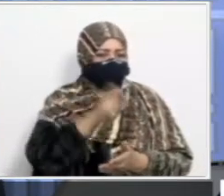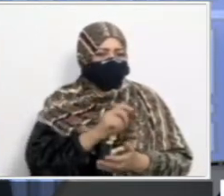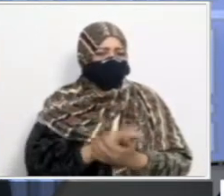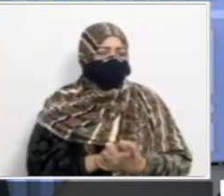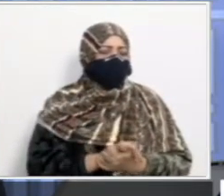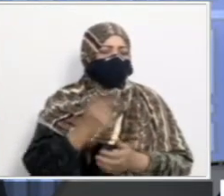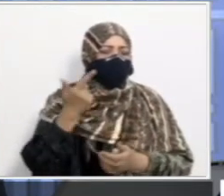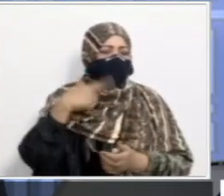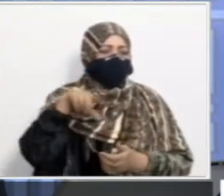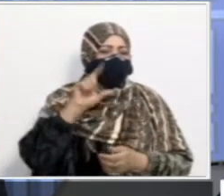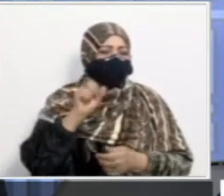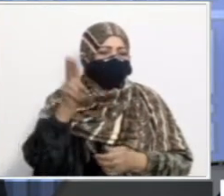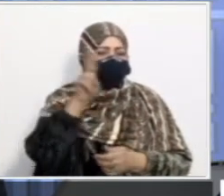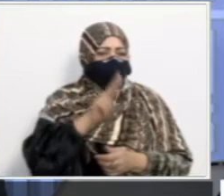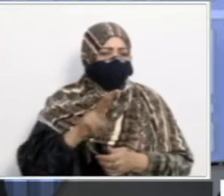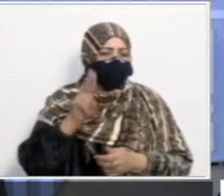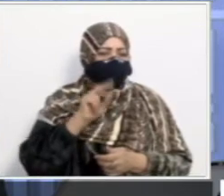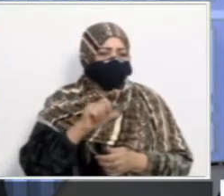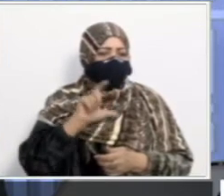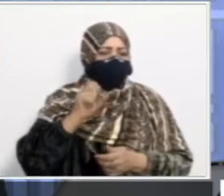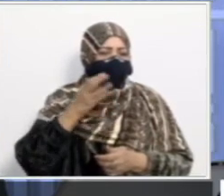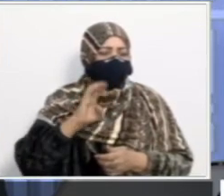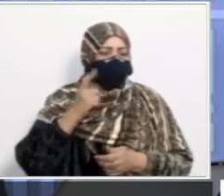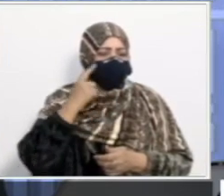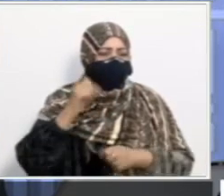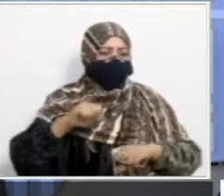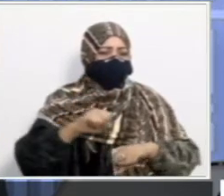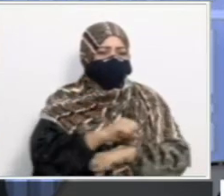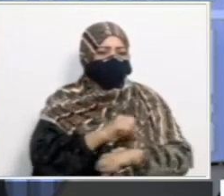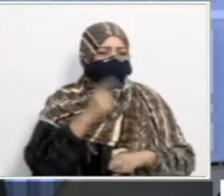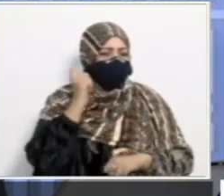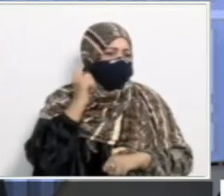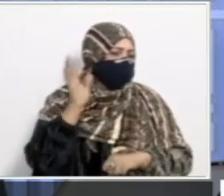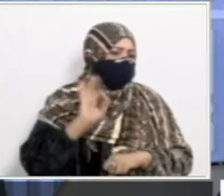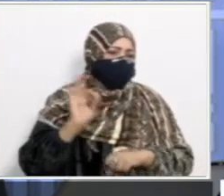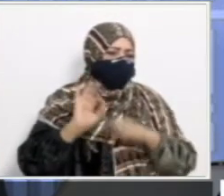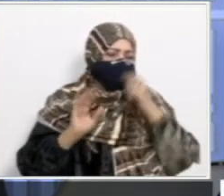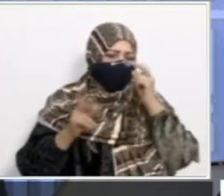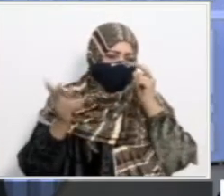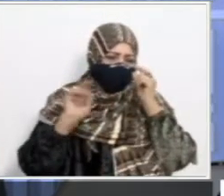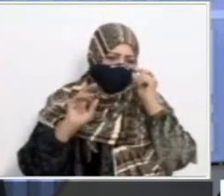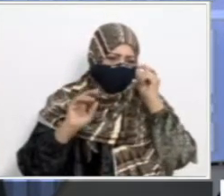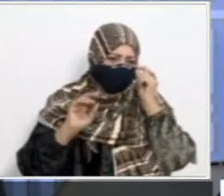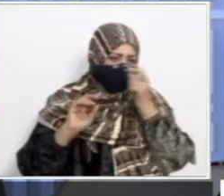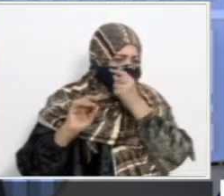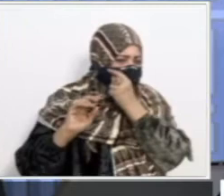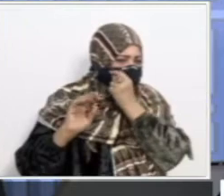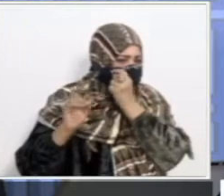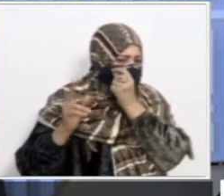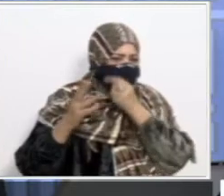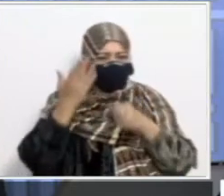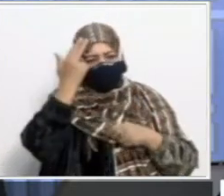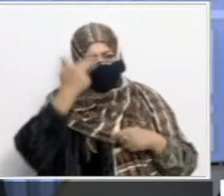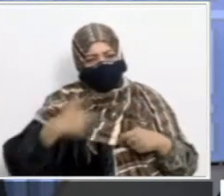لم أستمع إليه، لعلها مش عارف قالت غسل الطهارة ثم أغلق الخط بعد ذلك، فمش واضح